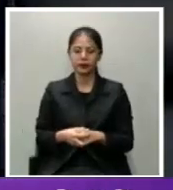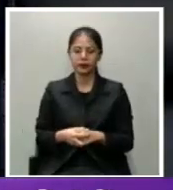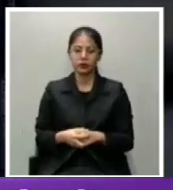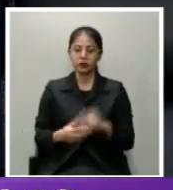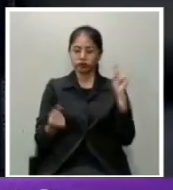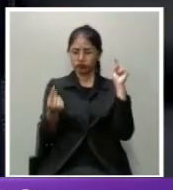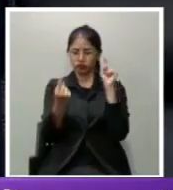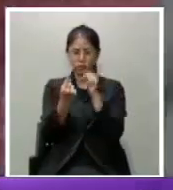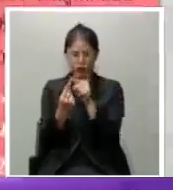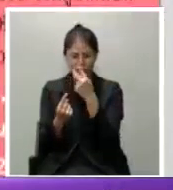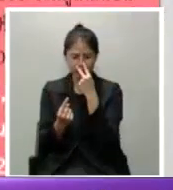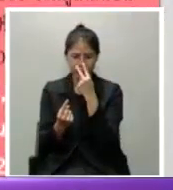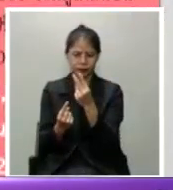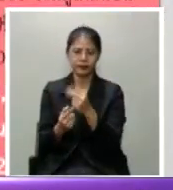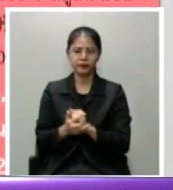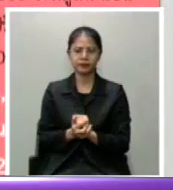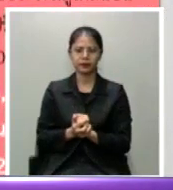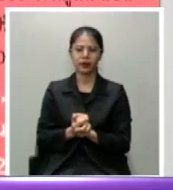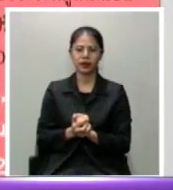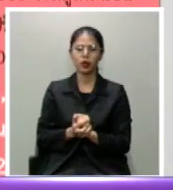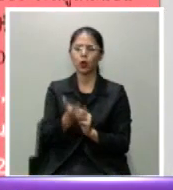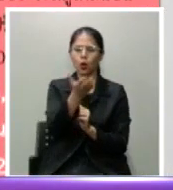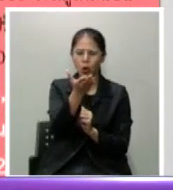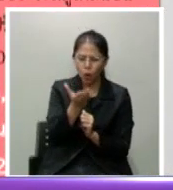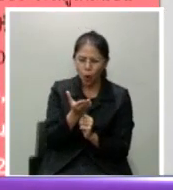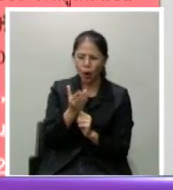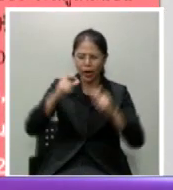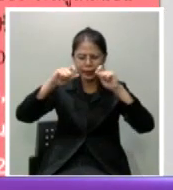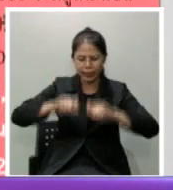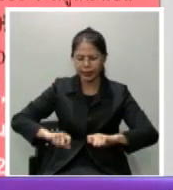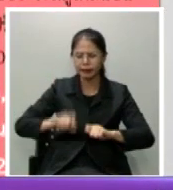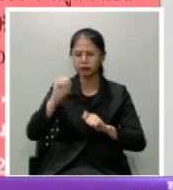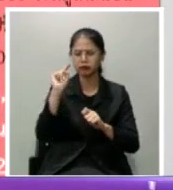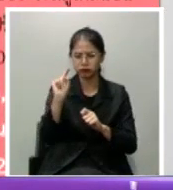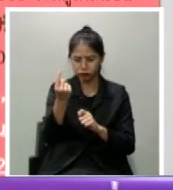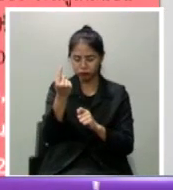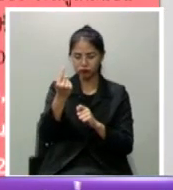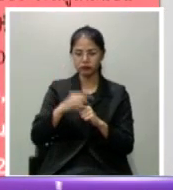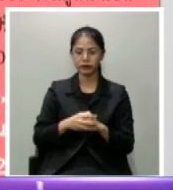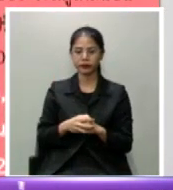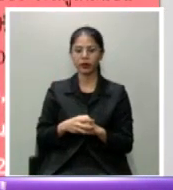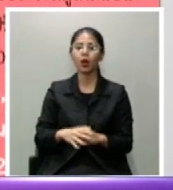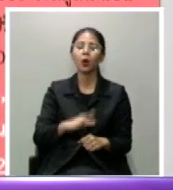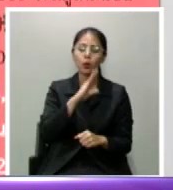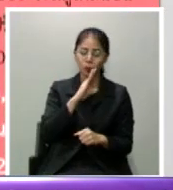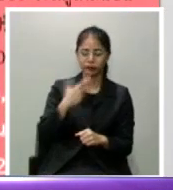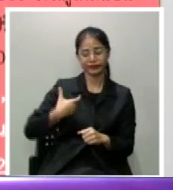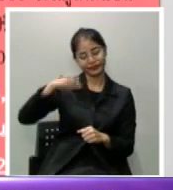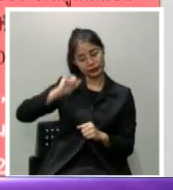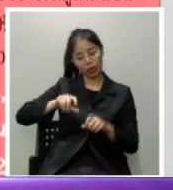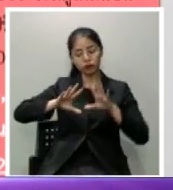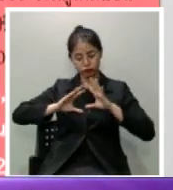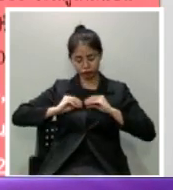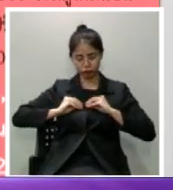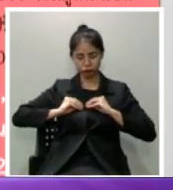ตรงนี้แปลว่าถ้ามีการอุทธรณ์แล้วก็สมมติว่าศาล